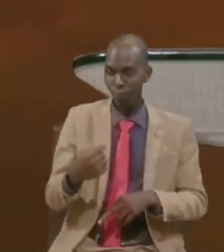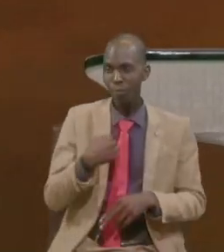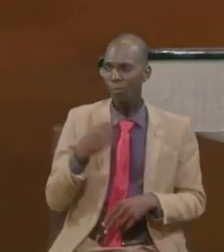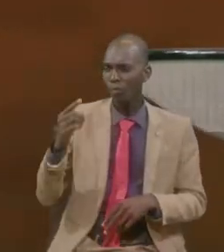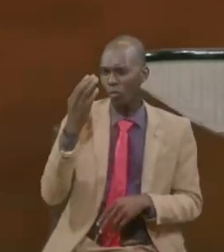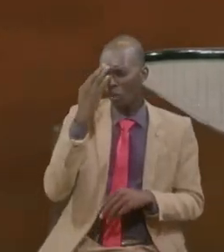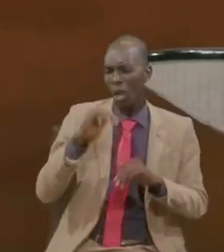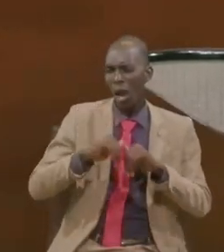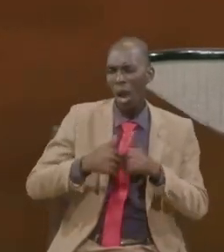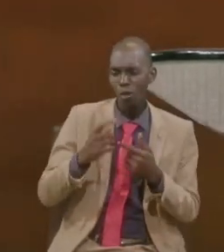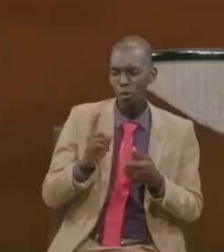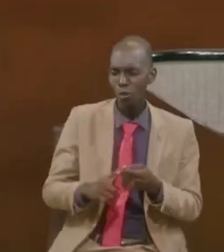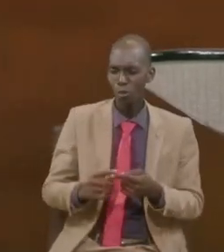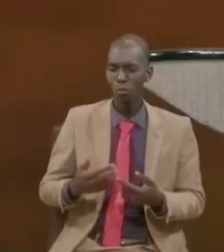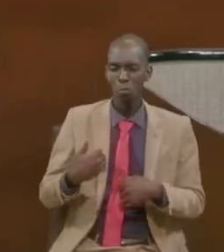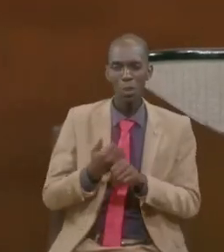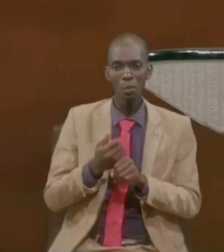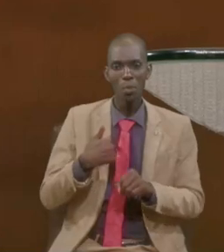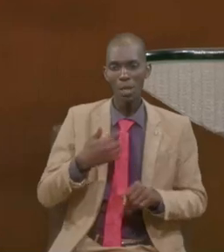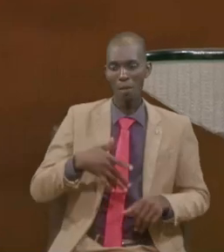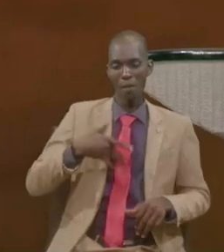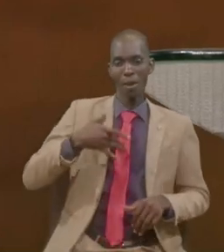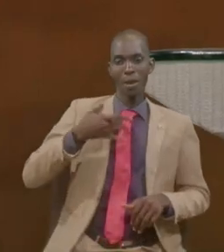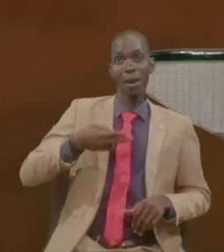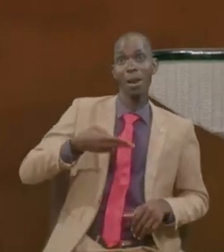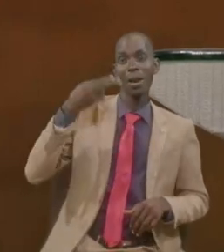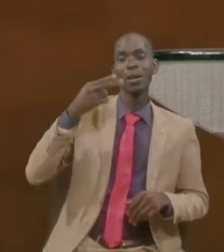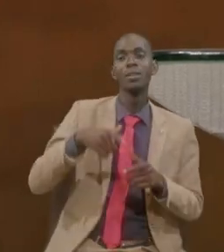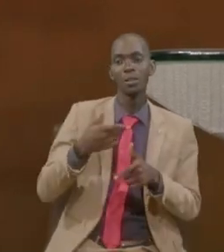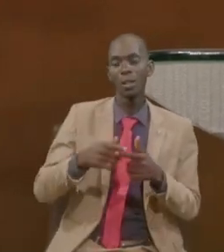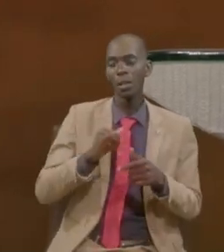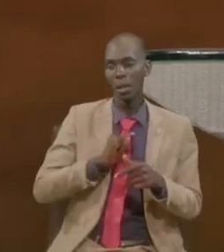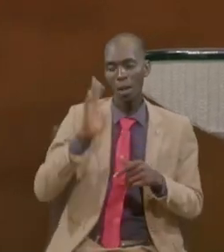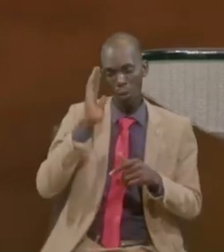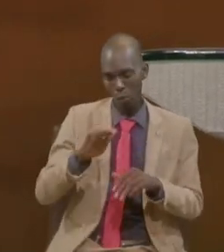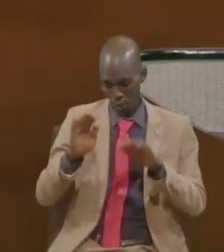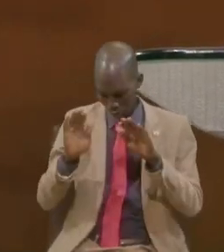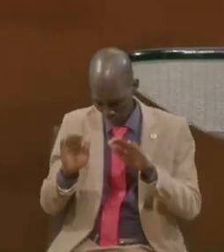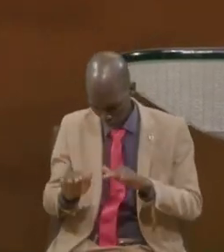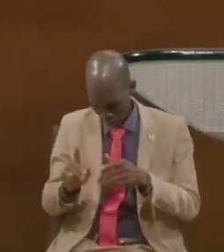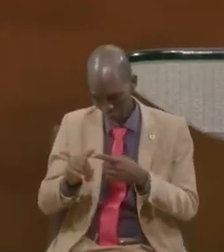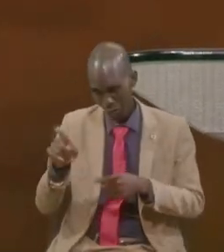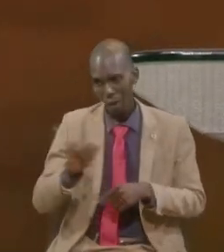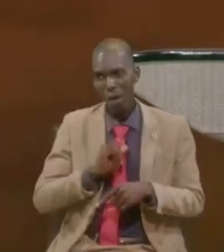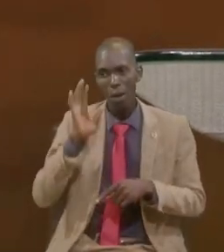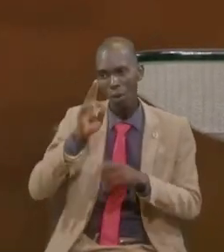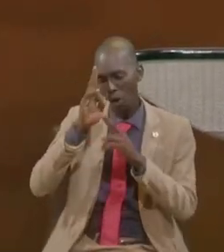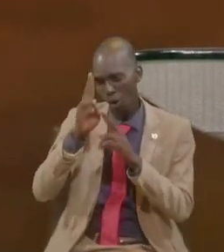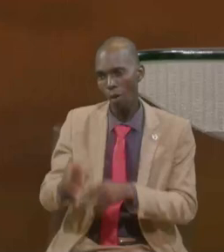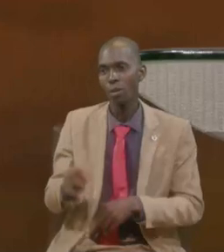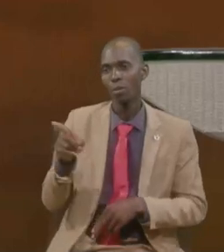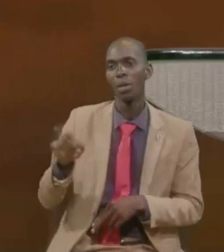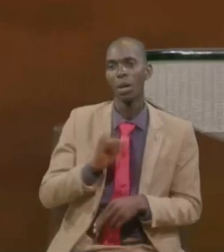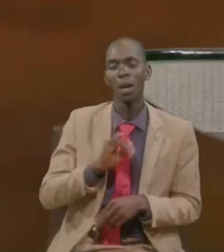il me sentir très bien, il m'honore, il m'a élevé. Donc, je vais fléchir mes genoux devant lui, je